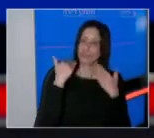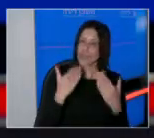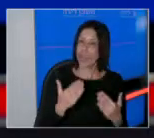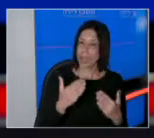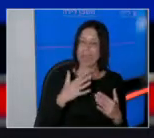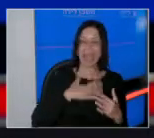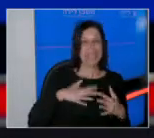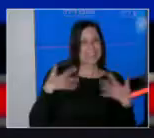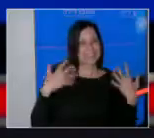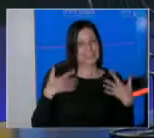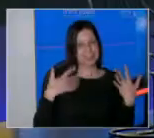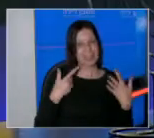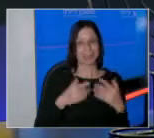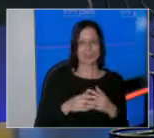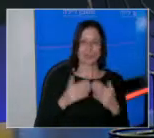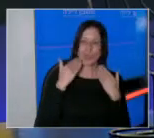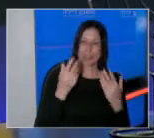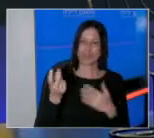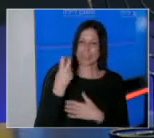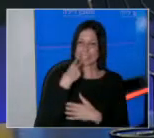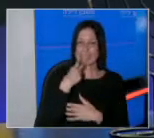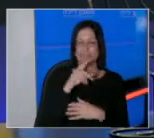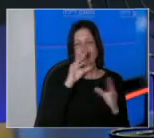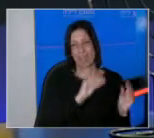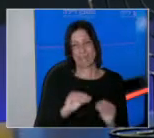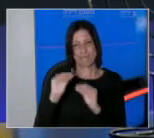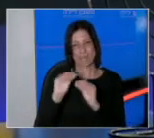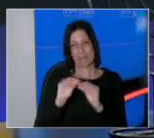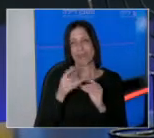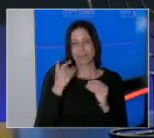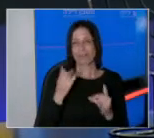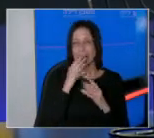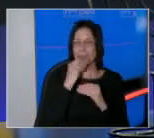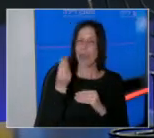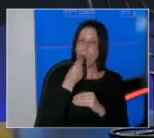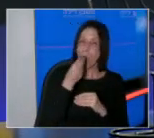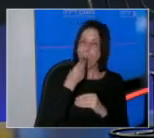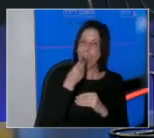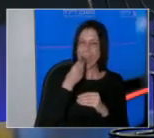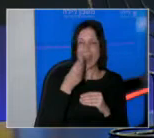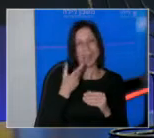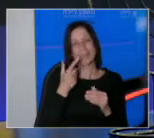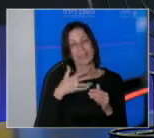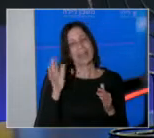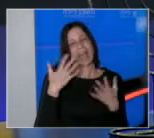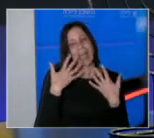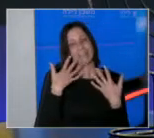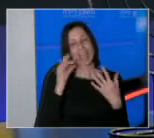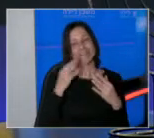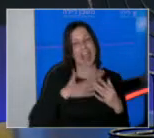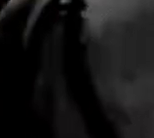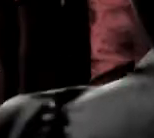שבת שלום, תודה שהצטרפת אלינו. אתם אל תזוזו, מעברון, ועכשיו נדבר קצת על אוכל, ונצא קצת לאווירת חג בחזרה.